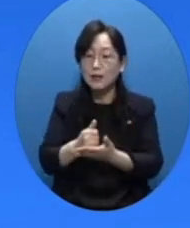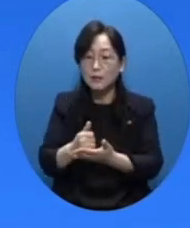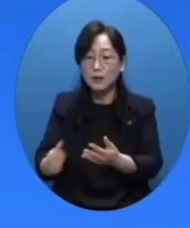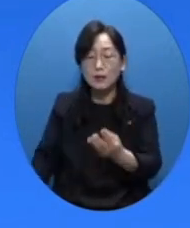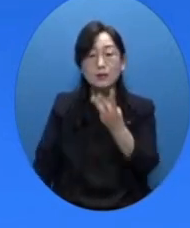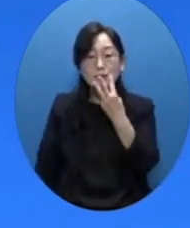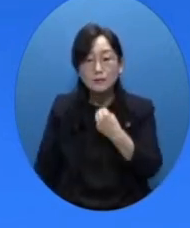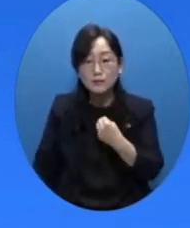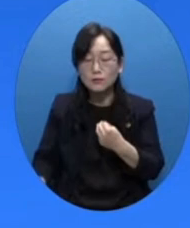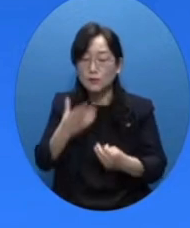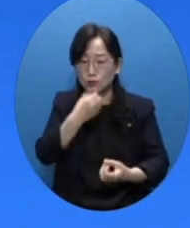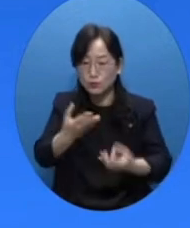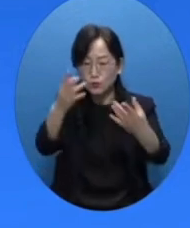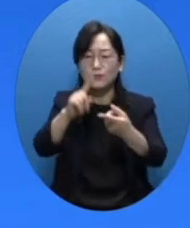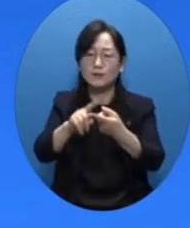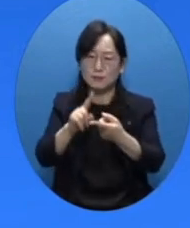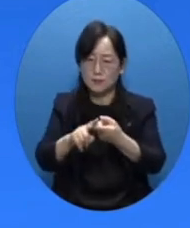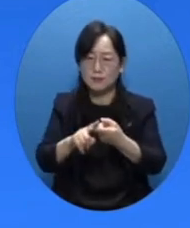대해서